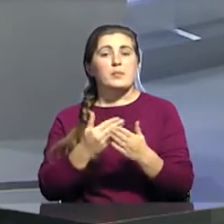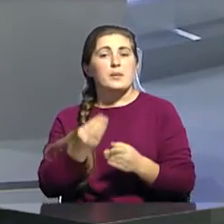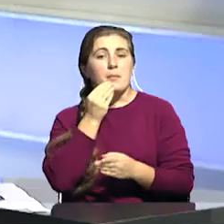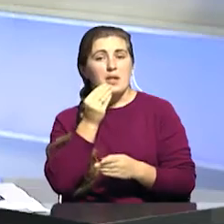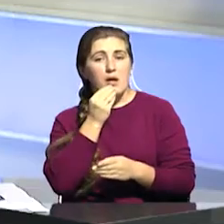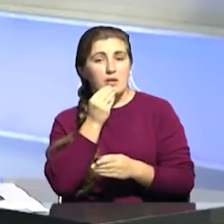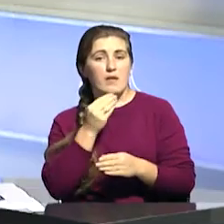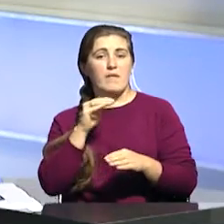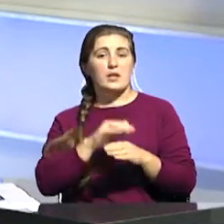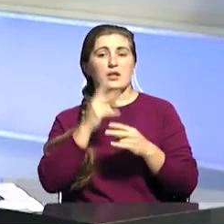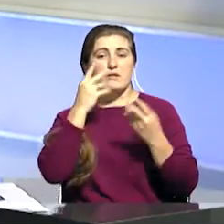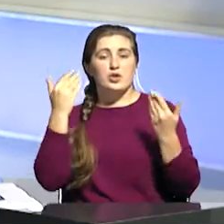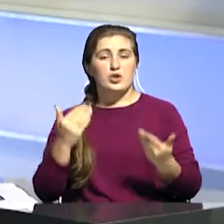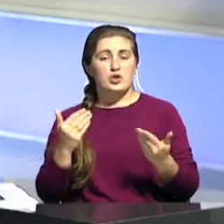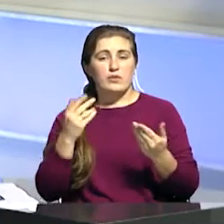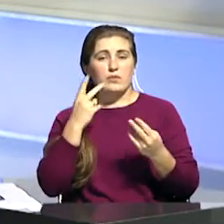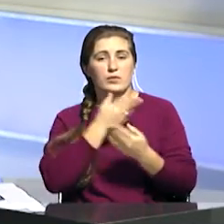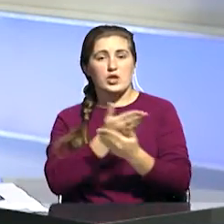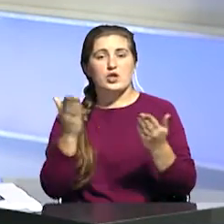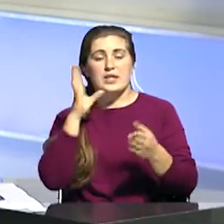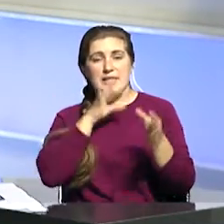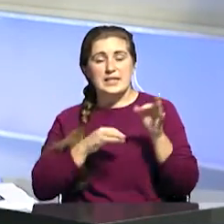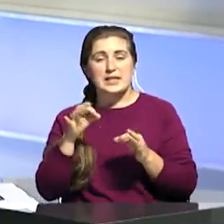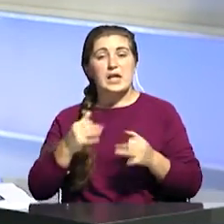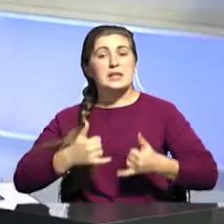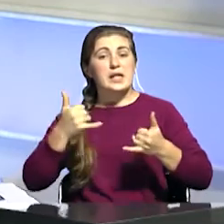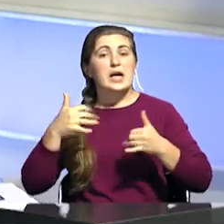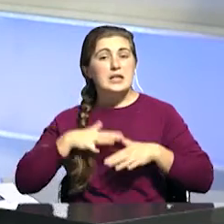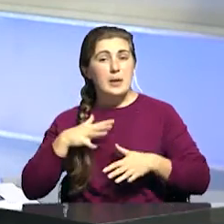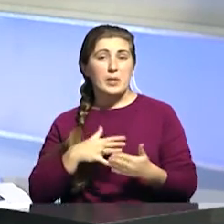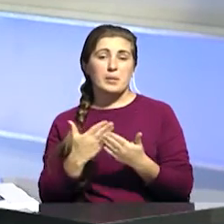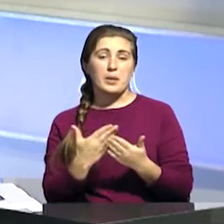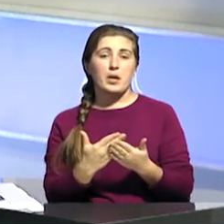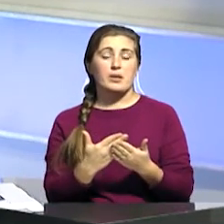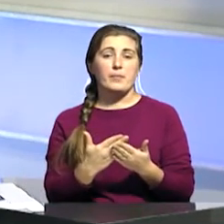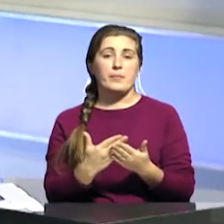присутствует, фактор внешней среды присутствует. Для Крыма, например,